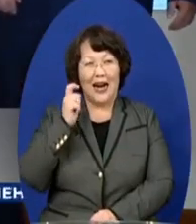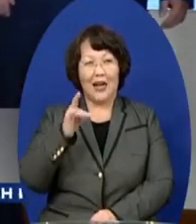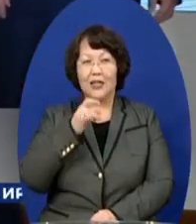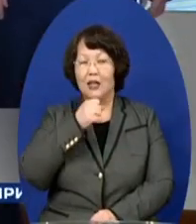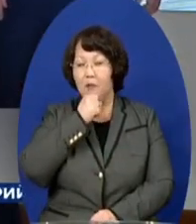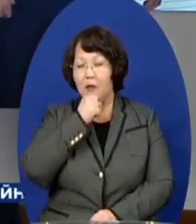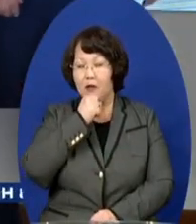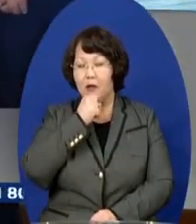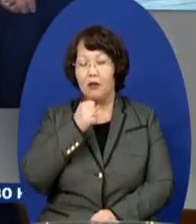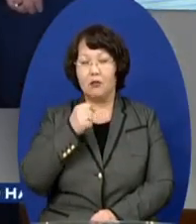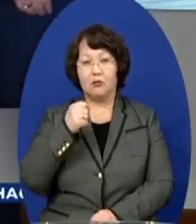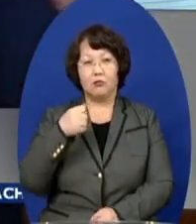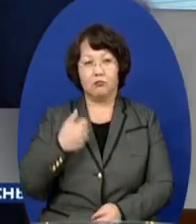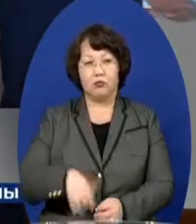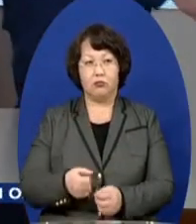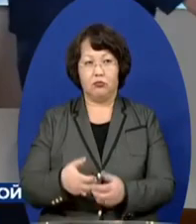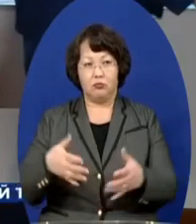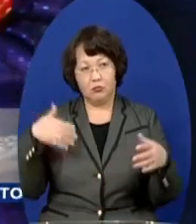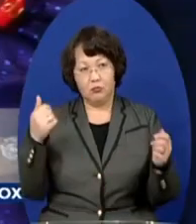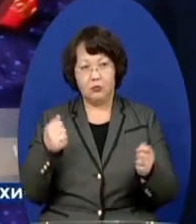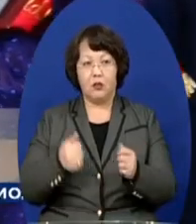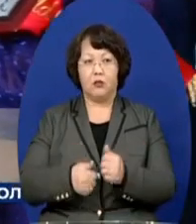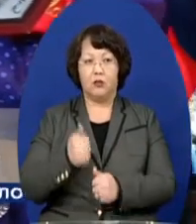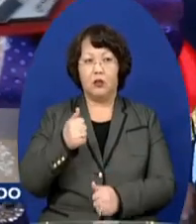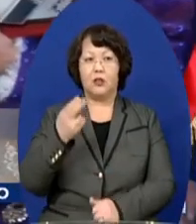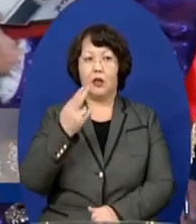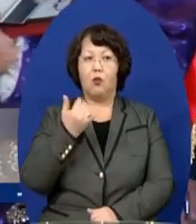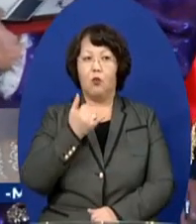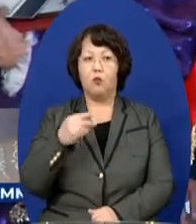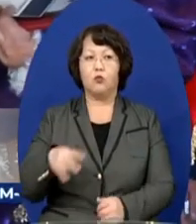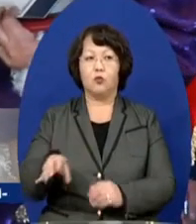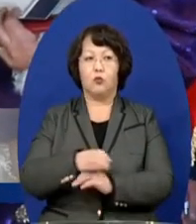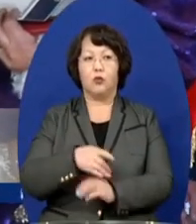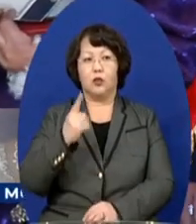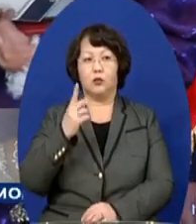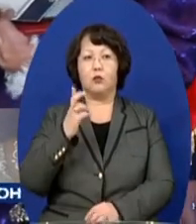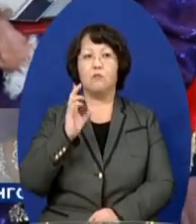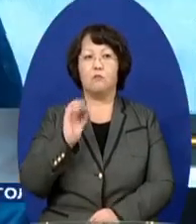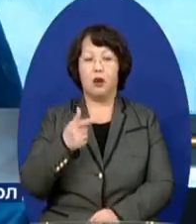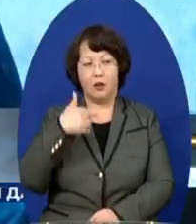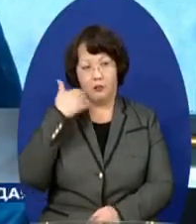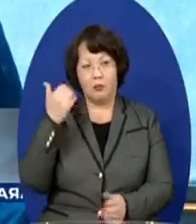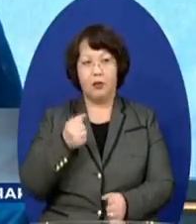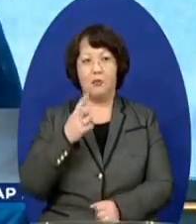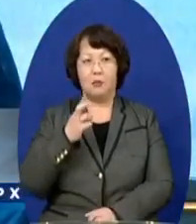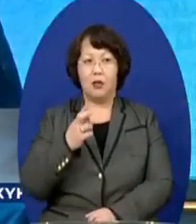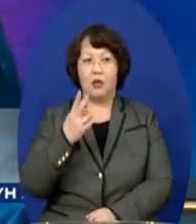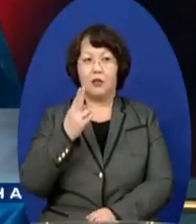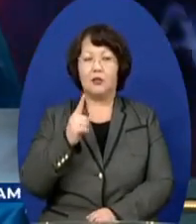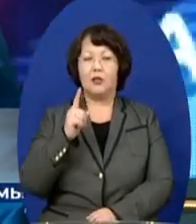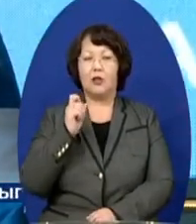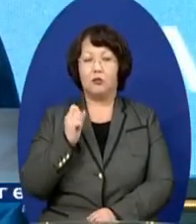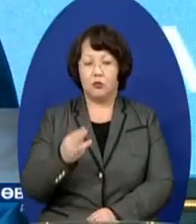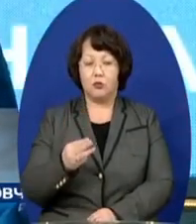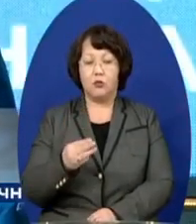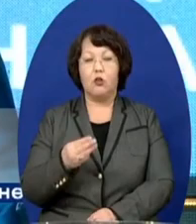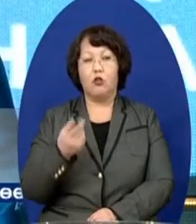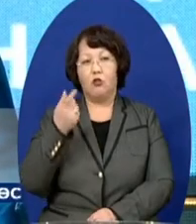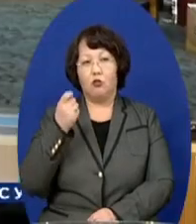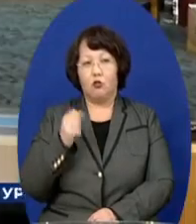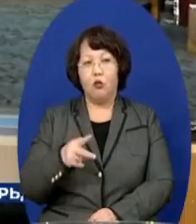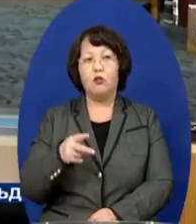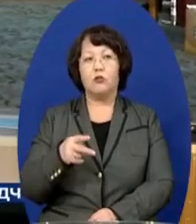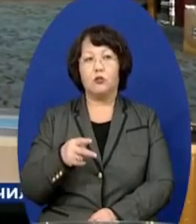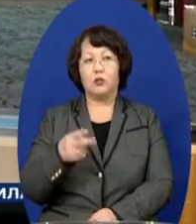жил тогтвортой өсгөн үржүүлсэн амжилтаараа тодорлоо. Тус аймгийн Цагаан уул сумын 1-р багийн малчин Банзайн Цэнд Аюш малынхаа сүргийн бүтцээр